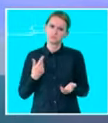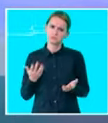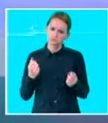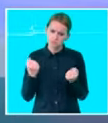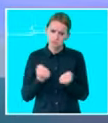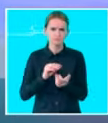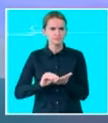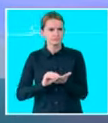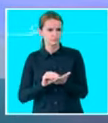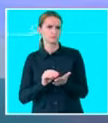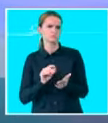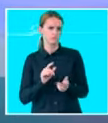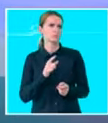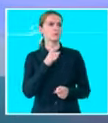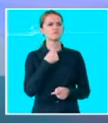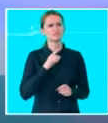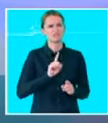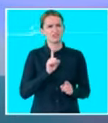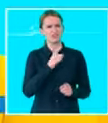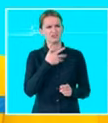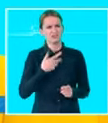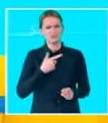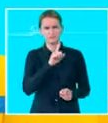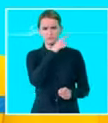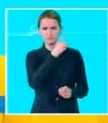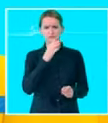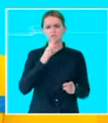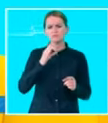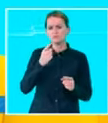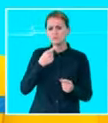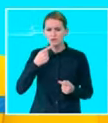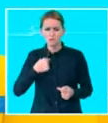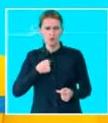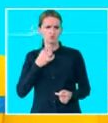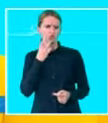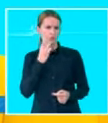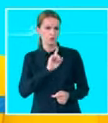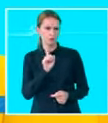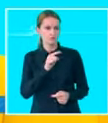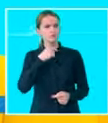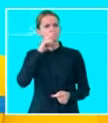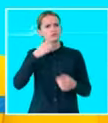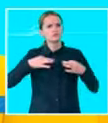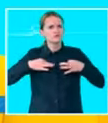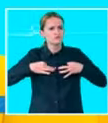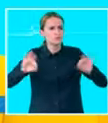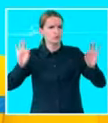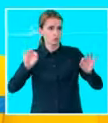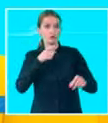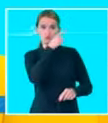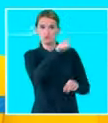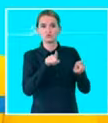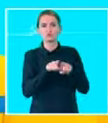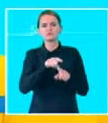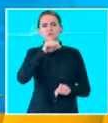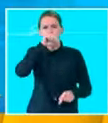свободна, предполагам, че и той от това, което виждам и това, което вече знам за него, сами отговаряме за действията си.